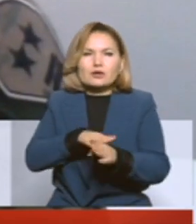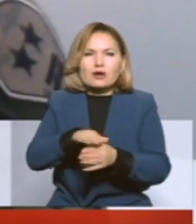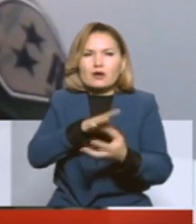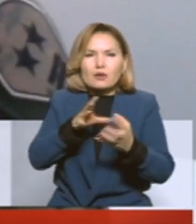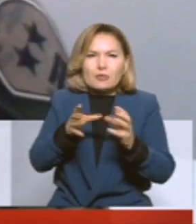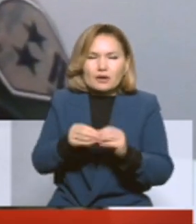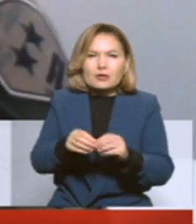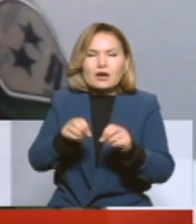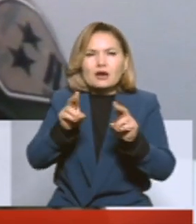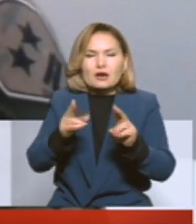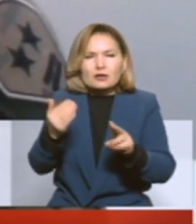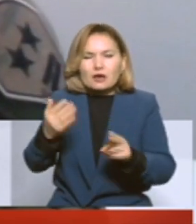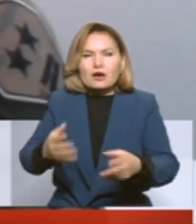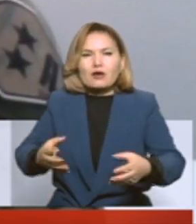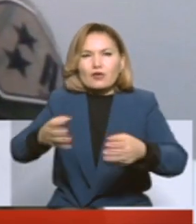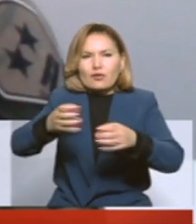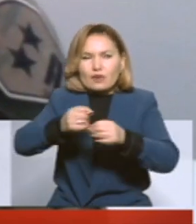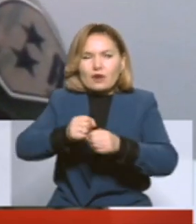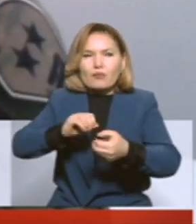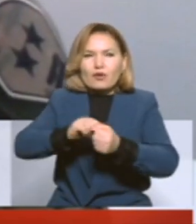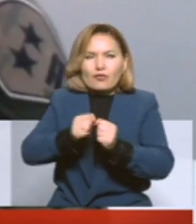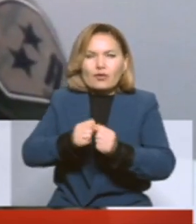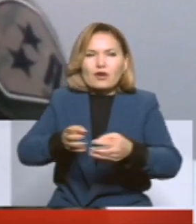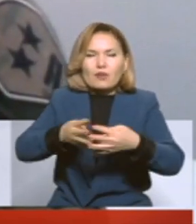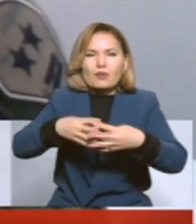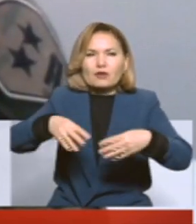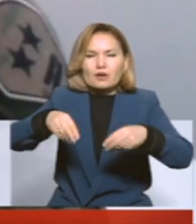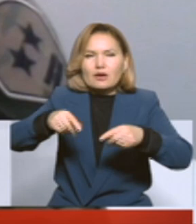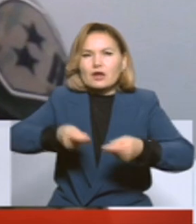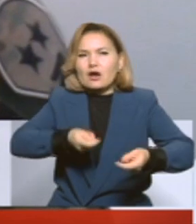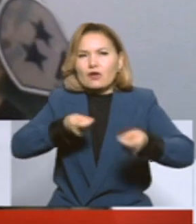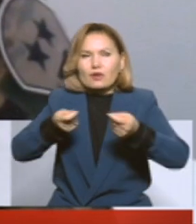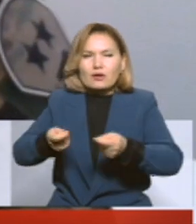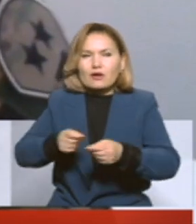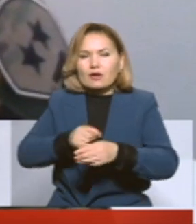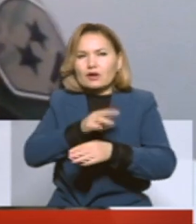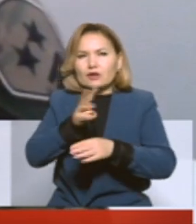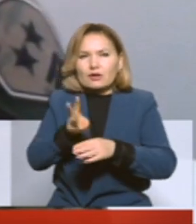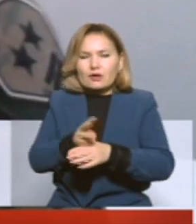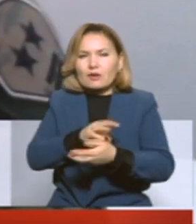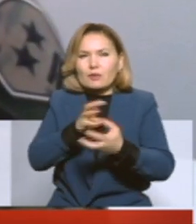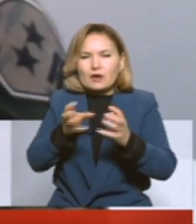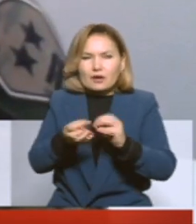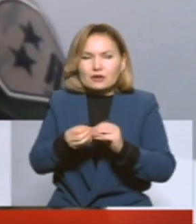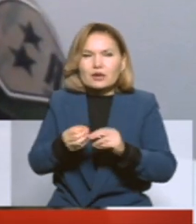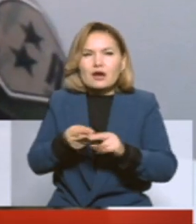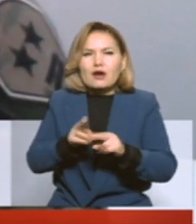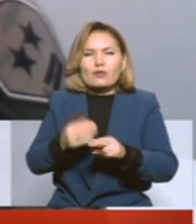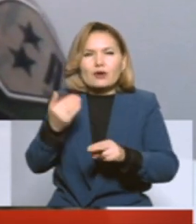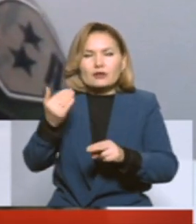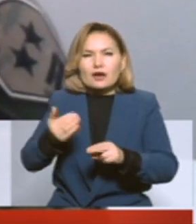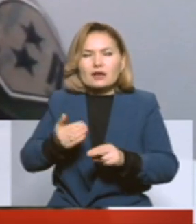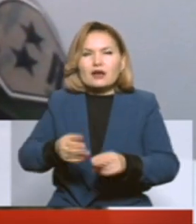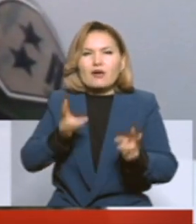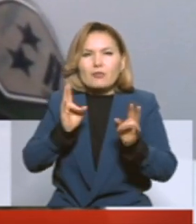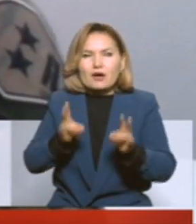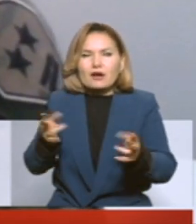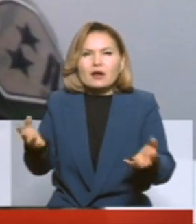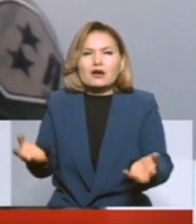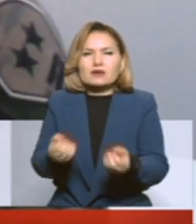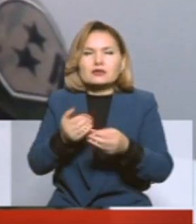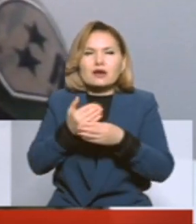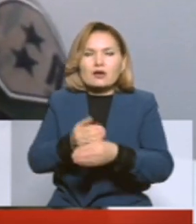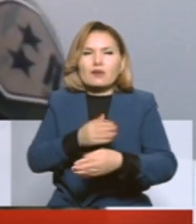тонн мешкотар, 976 тысяч тонн инертного материала. Всего на данный момент в аварийно-спасательных